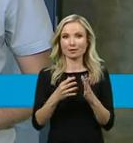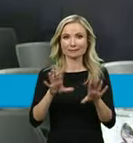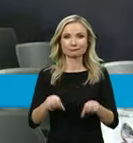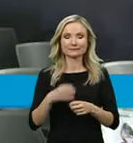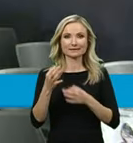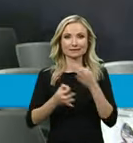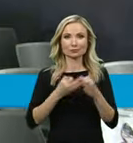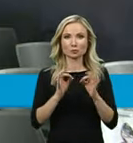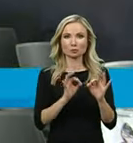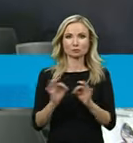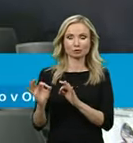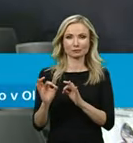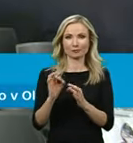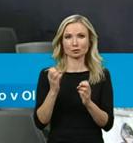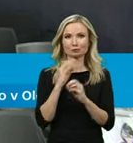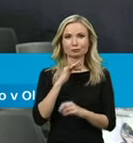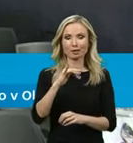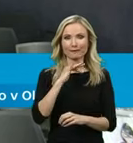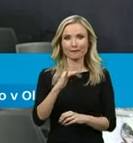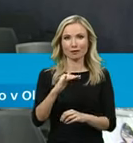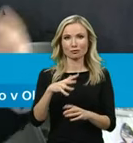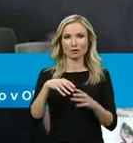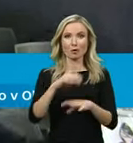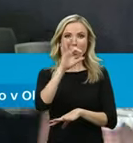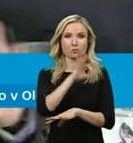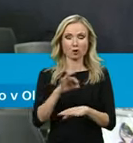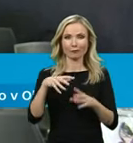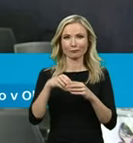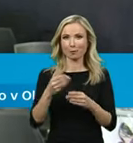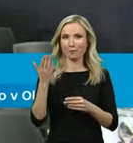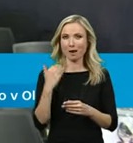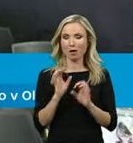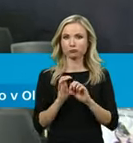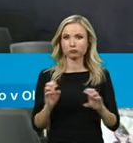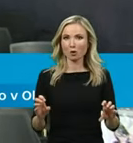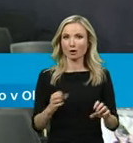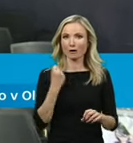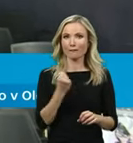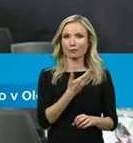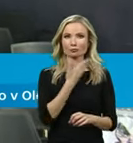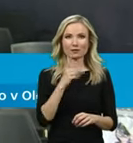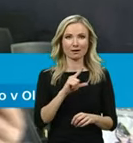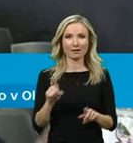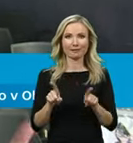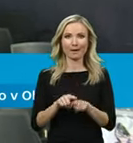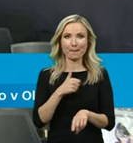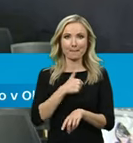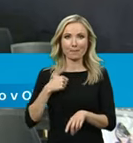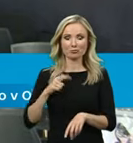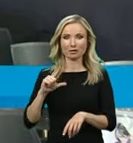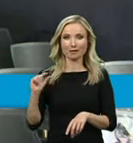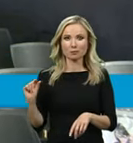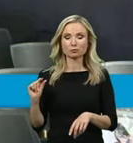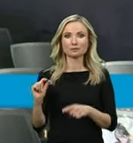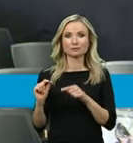přednášek. Součástí toho projektu byla právě poradna, která působí jak v České republice, tak v Polské republice a kdokoliv, ať už dítě nebo dospělý,